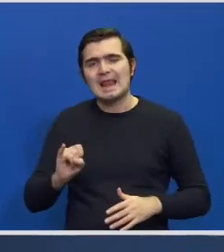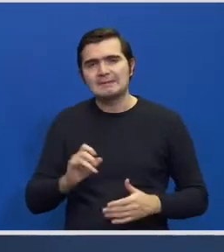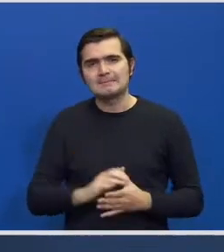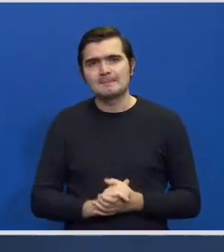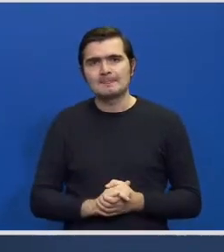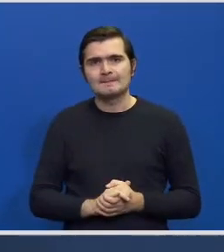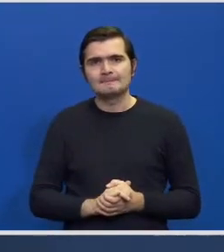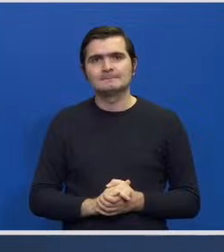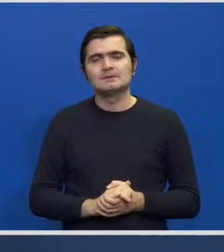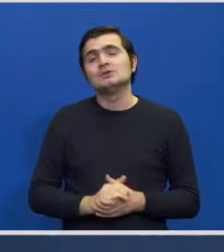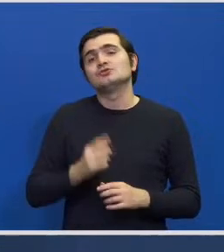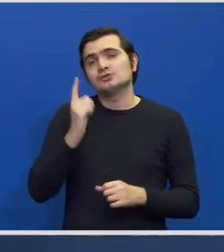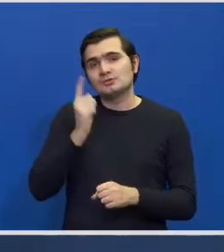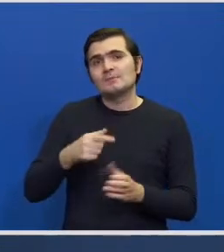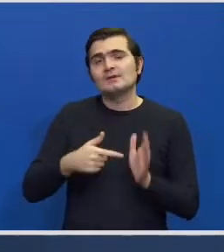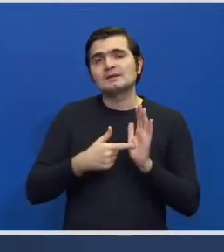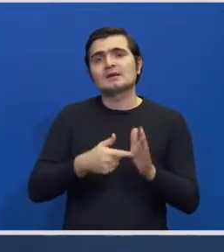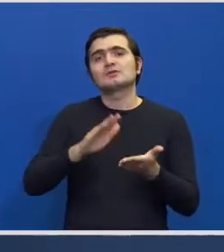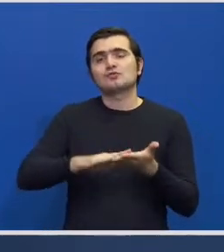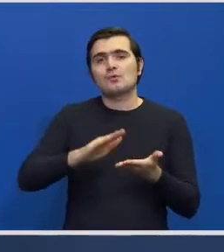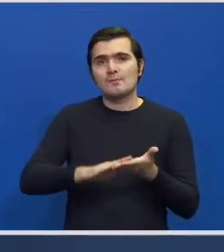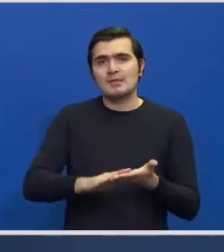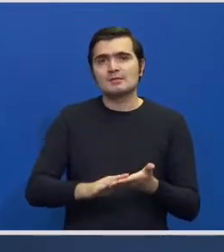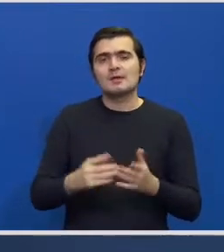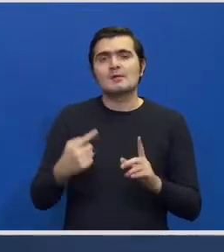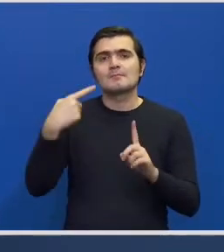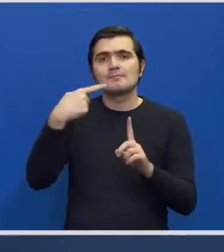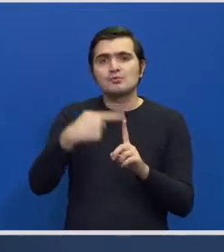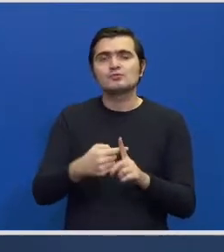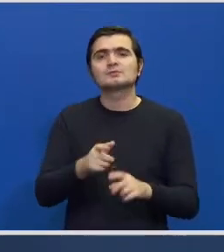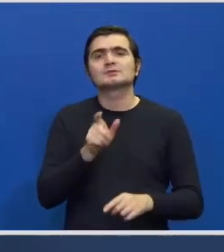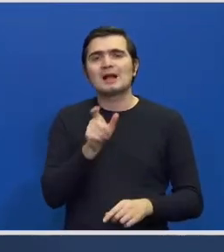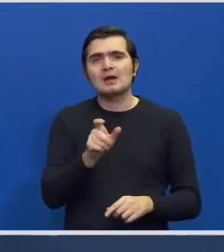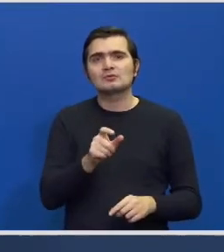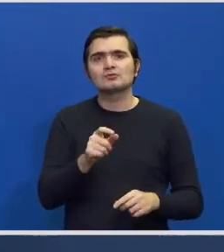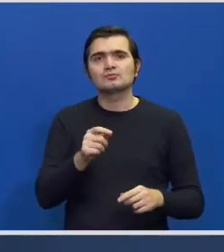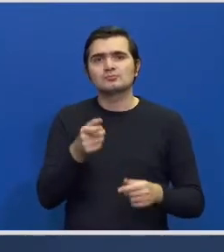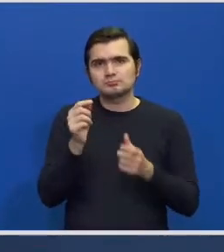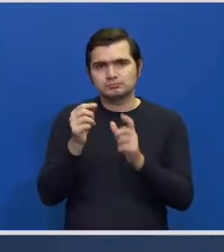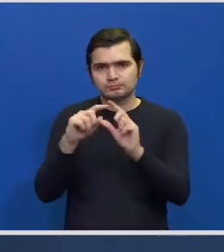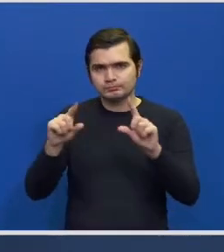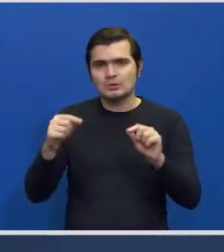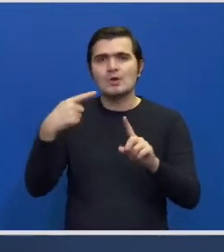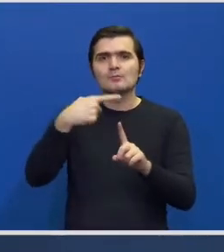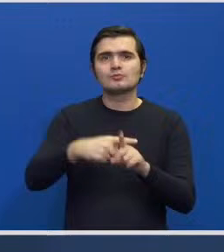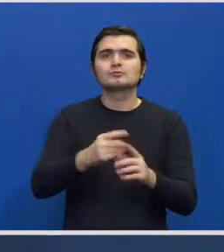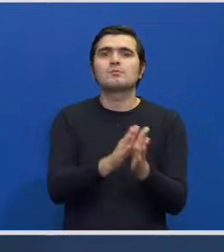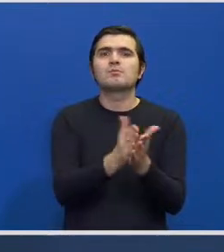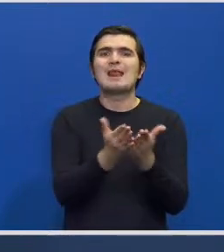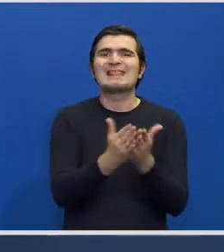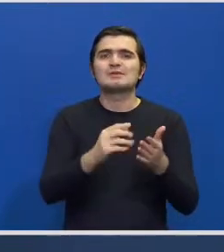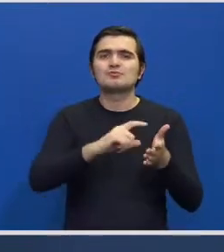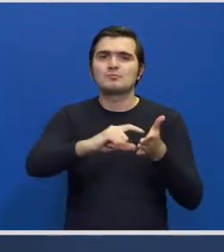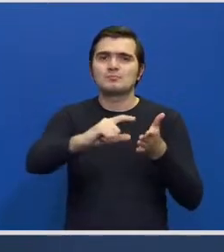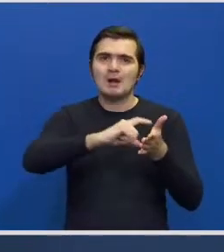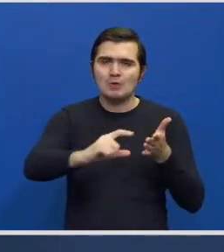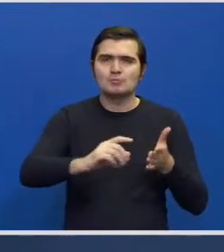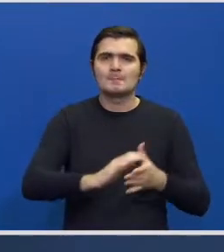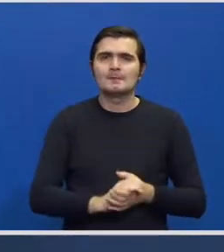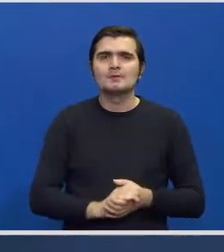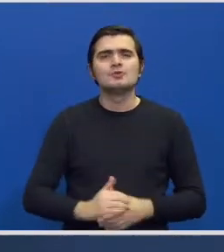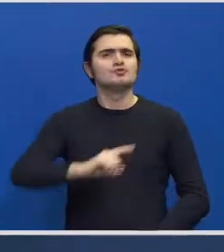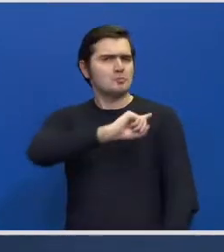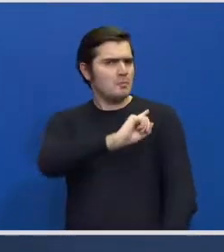700 de lei. Cu documentele justificative, împreună cu cardul pentru energie și cu cartea